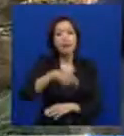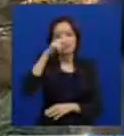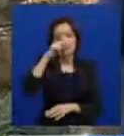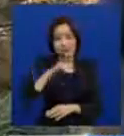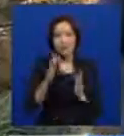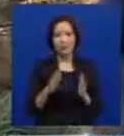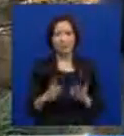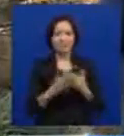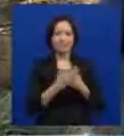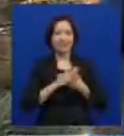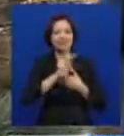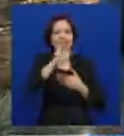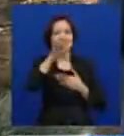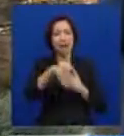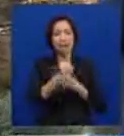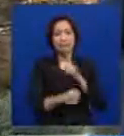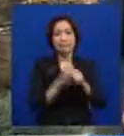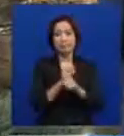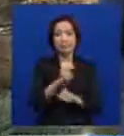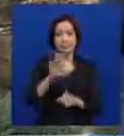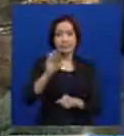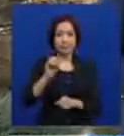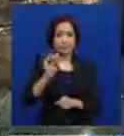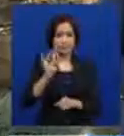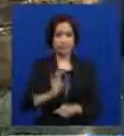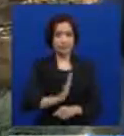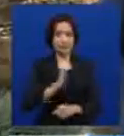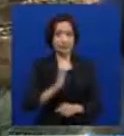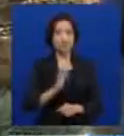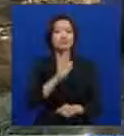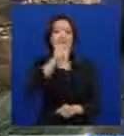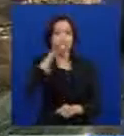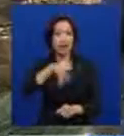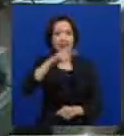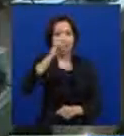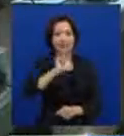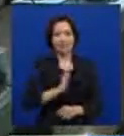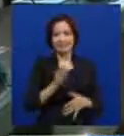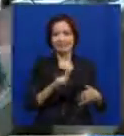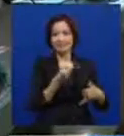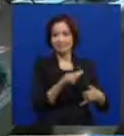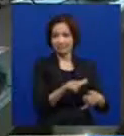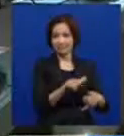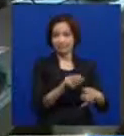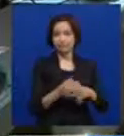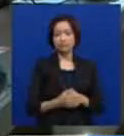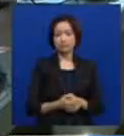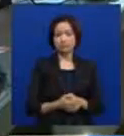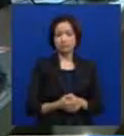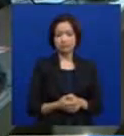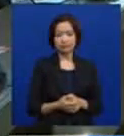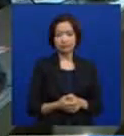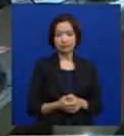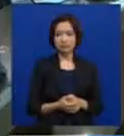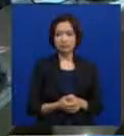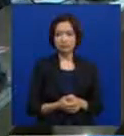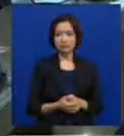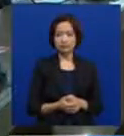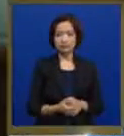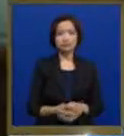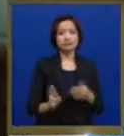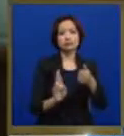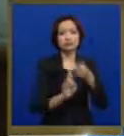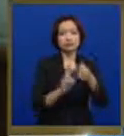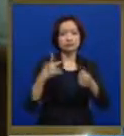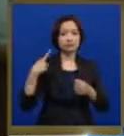นรักช้างปี2558เพื่อรวมเชิดชูเกียรติช้างไทยค่ะ นายสุพจน์โตวิจักชัยกุลร